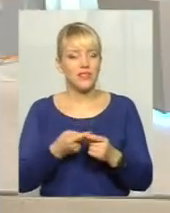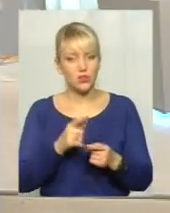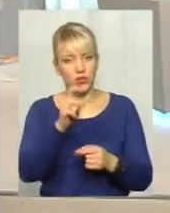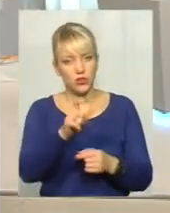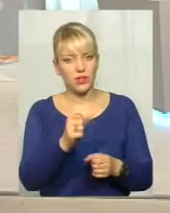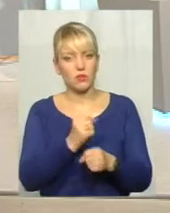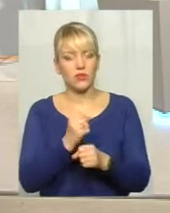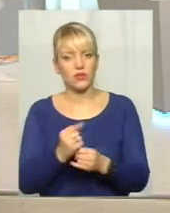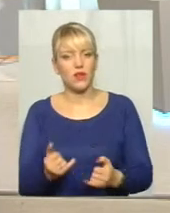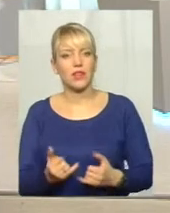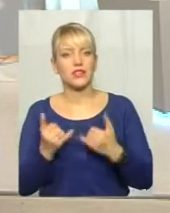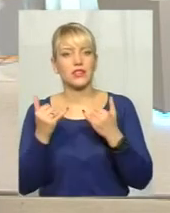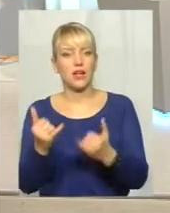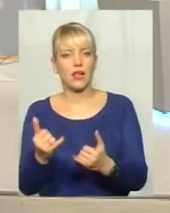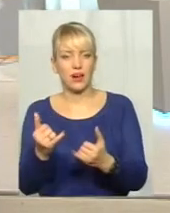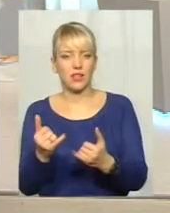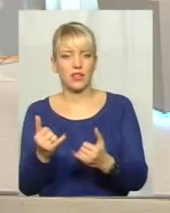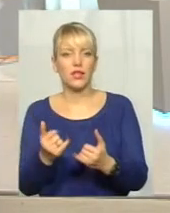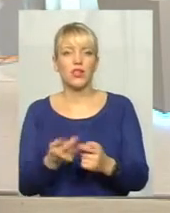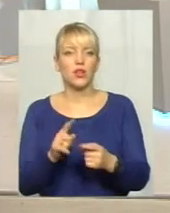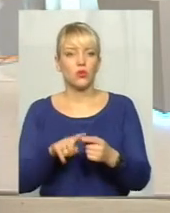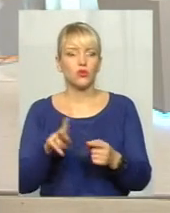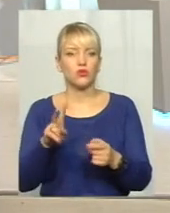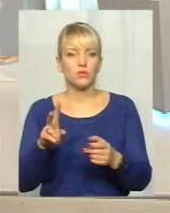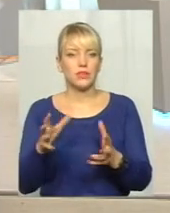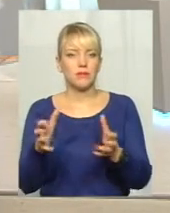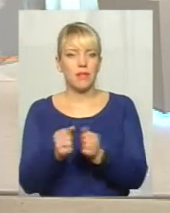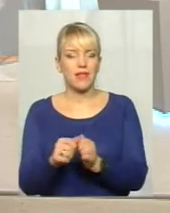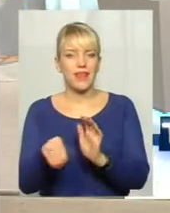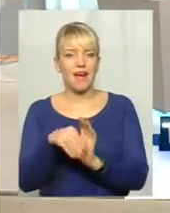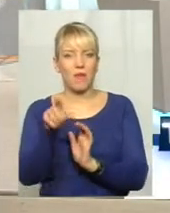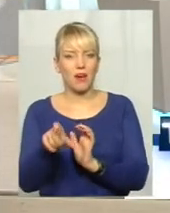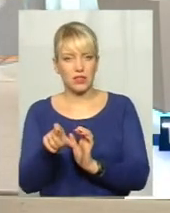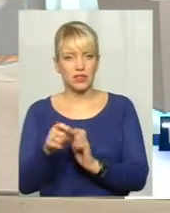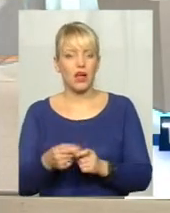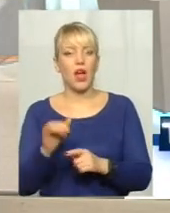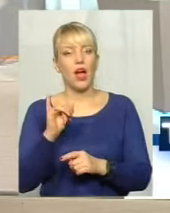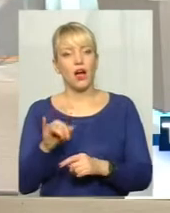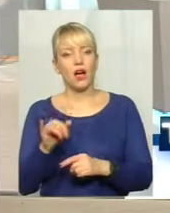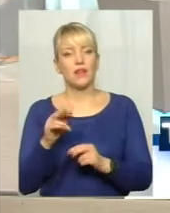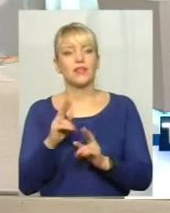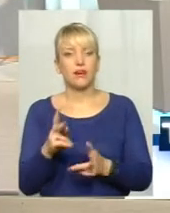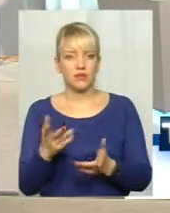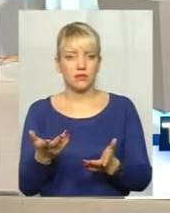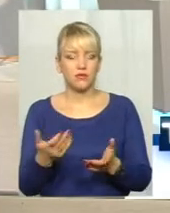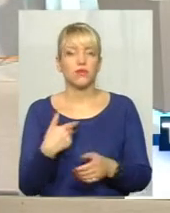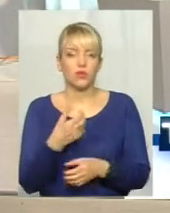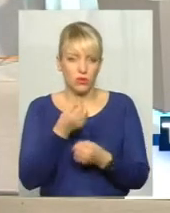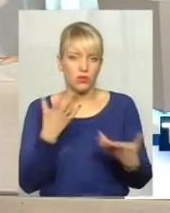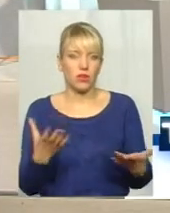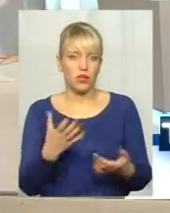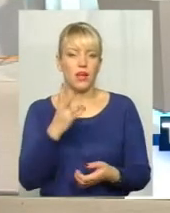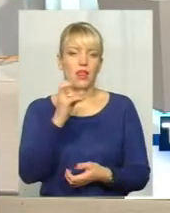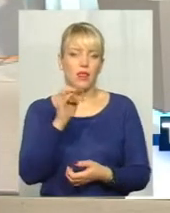Чи все ж таки от так і мало бути? Тому що, ну, якщо взяти наш український реалії, все ж таки, так? Ну, окей, НАБУ